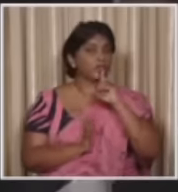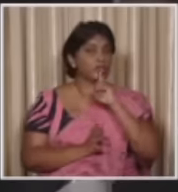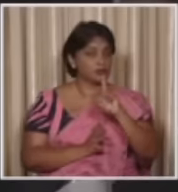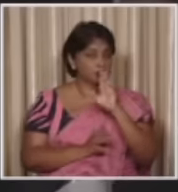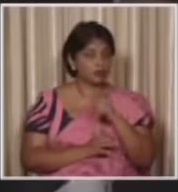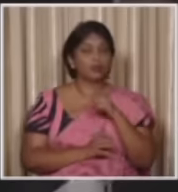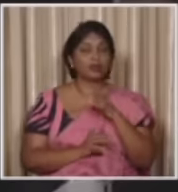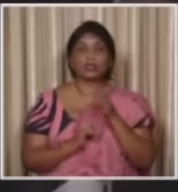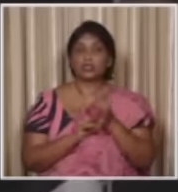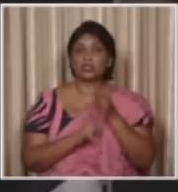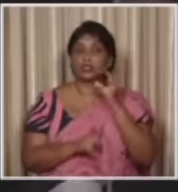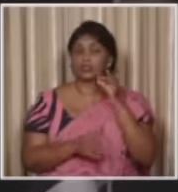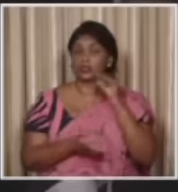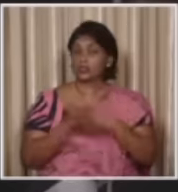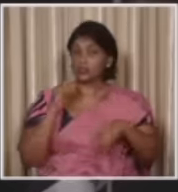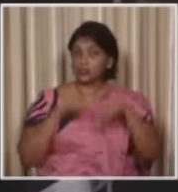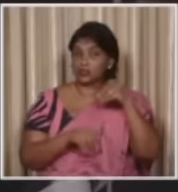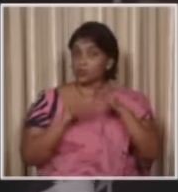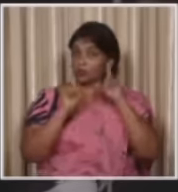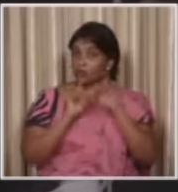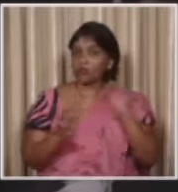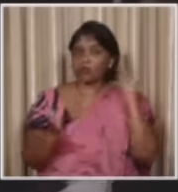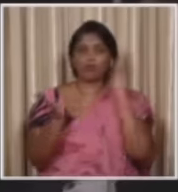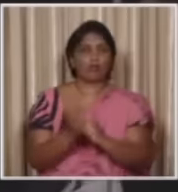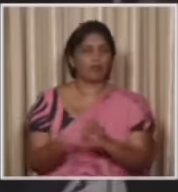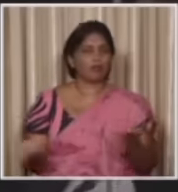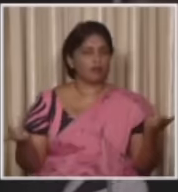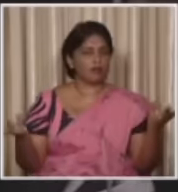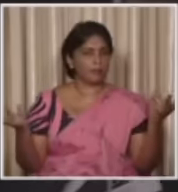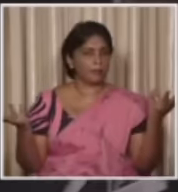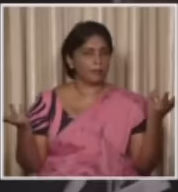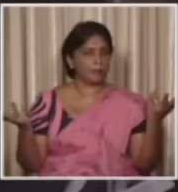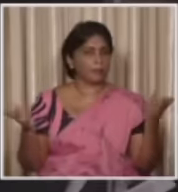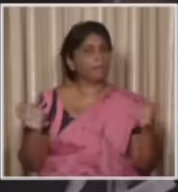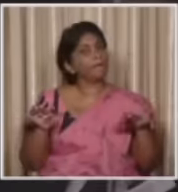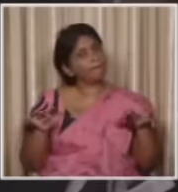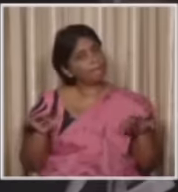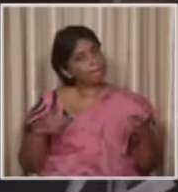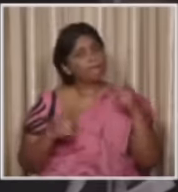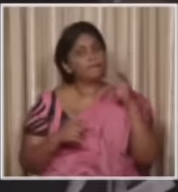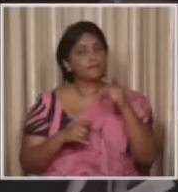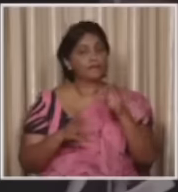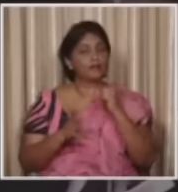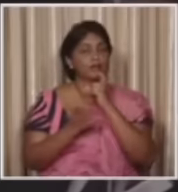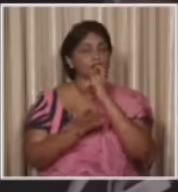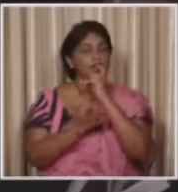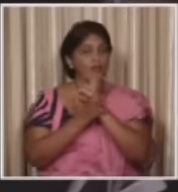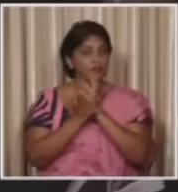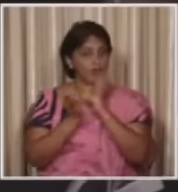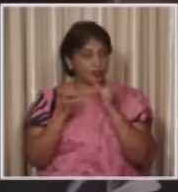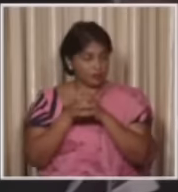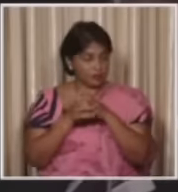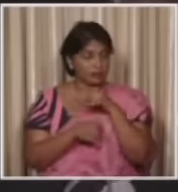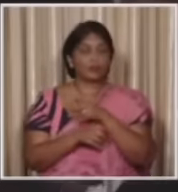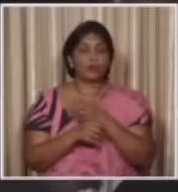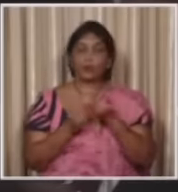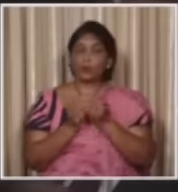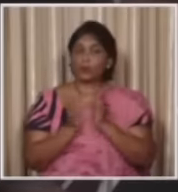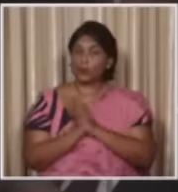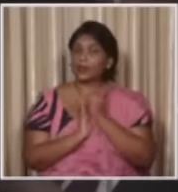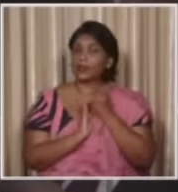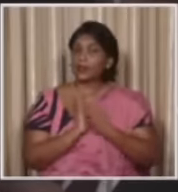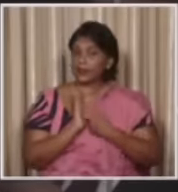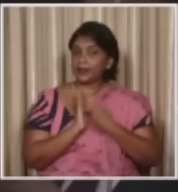ඕනේ ඡන්දේ දීමේදී මෙහෙමයි වෙන්නේ කියලා. ඒක කොහෙවත් නැහැ. එහෙම නැත්තම් ඔය ව්‍යවස්ථාදායක සභාවම තමන්ගේ රූල්ස්